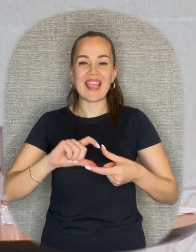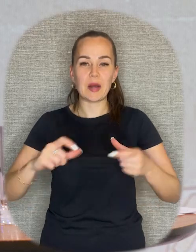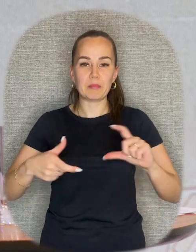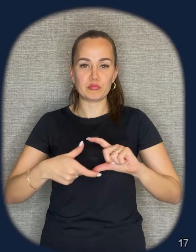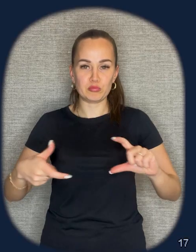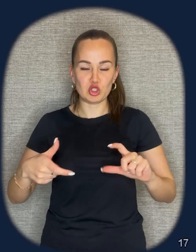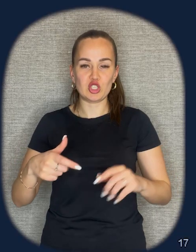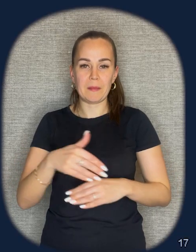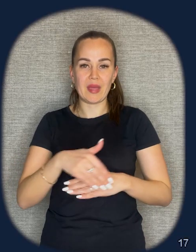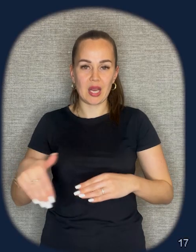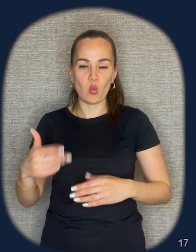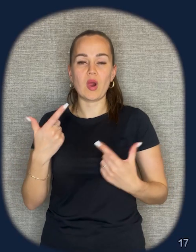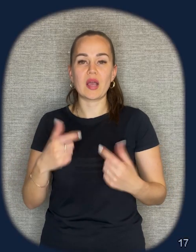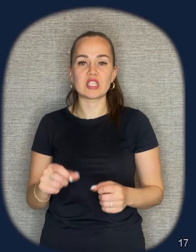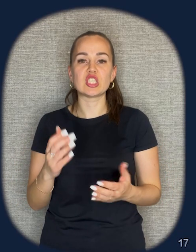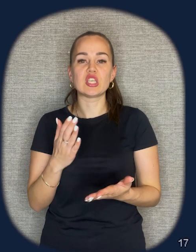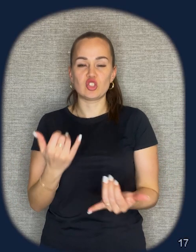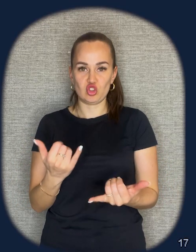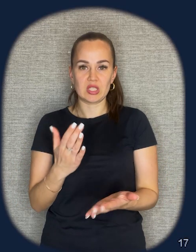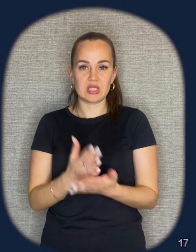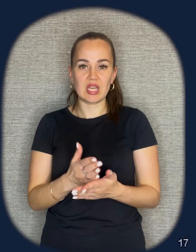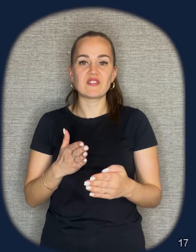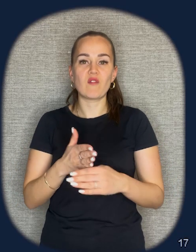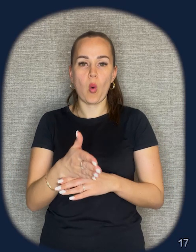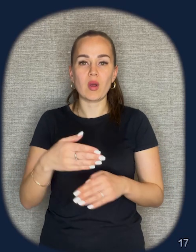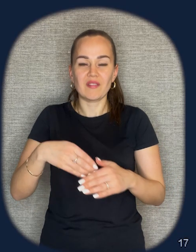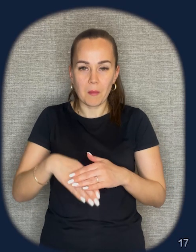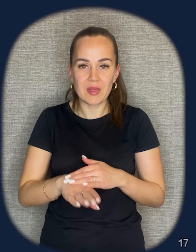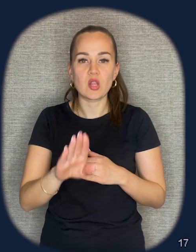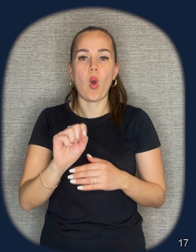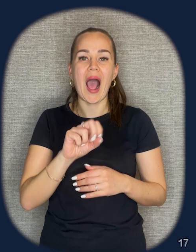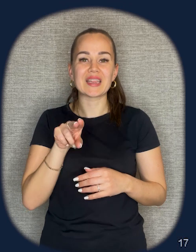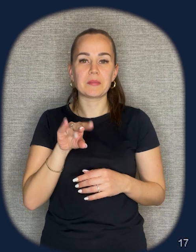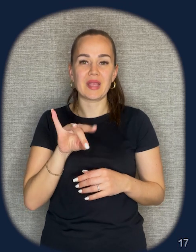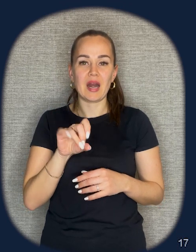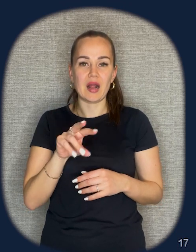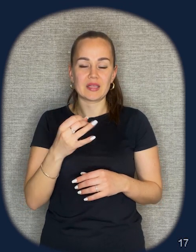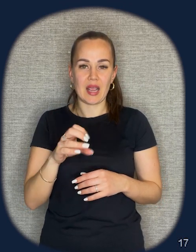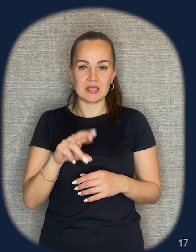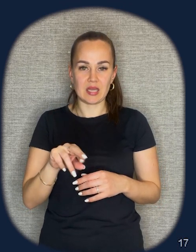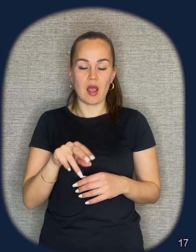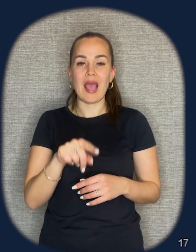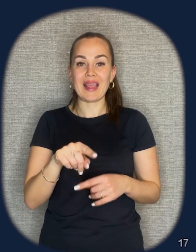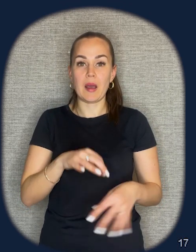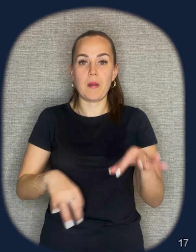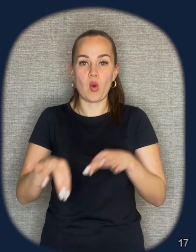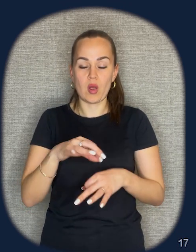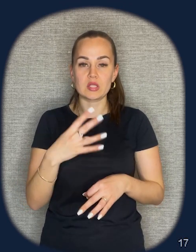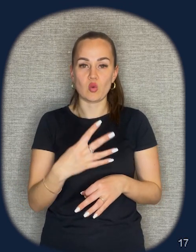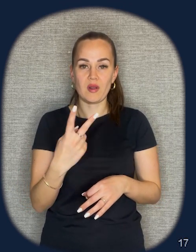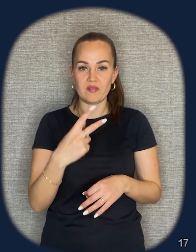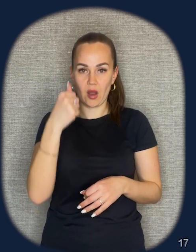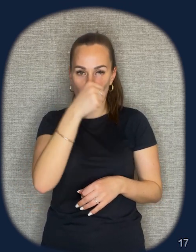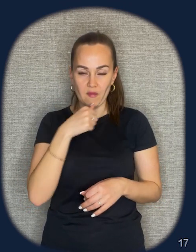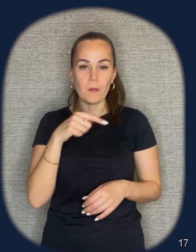реализовано Ну наверное самые яркие примеры - это дом в кирпичном переулке где сейчас организован вход